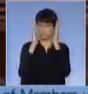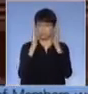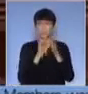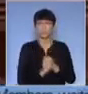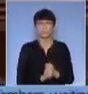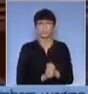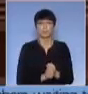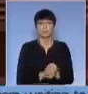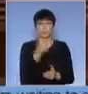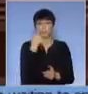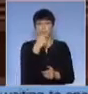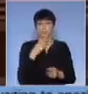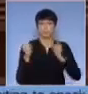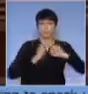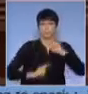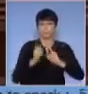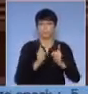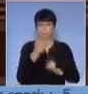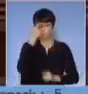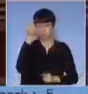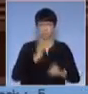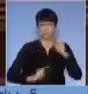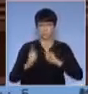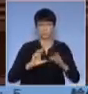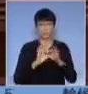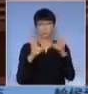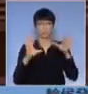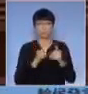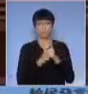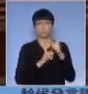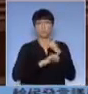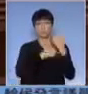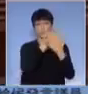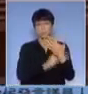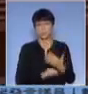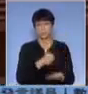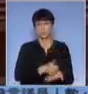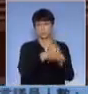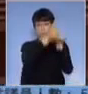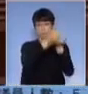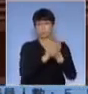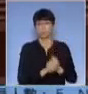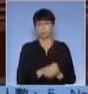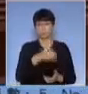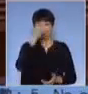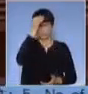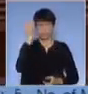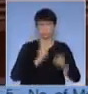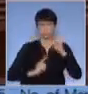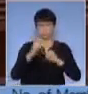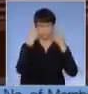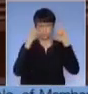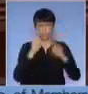是言論自由或者學術自由的問題。我們是依法保障和尊重學術自由和院校自